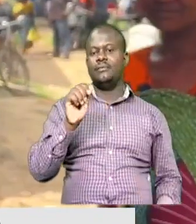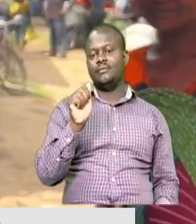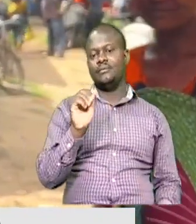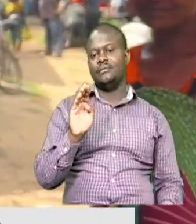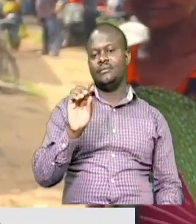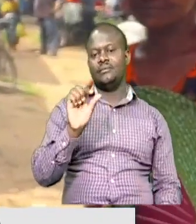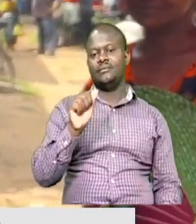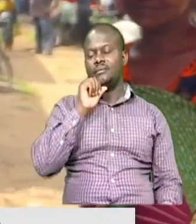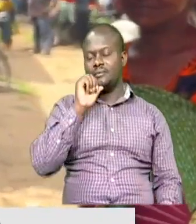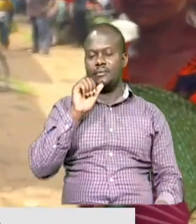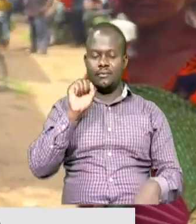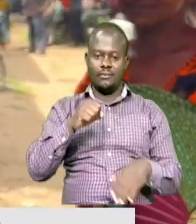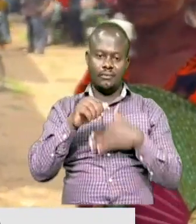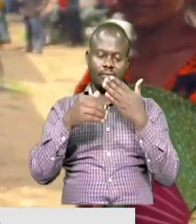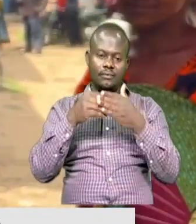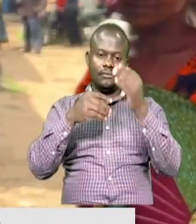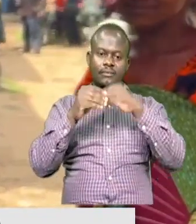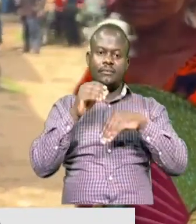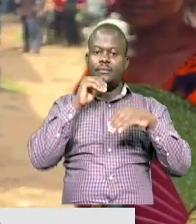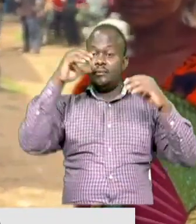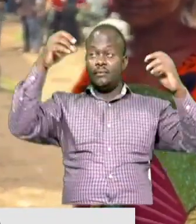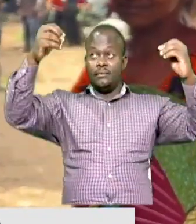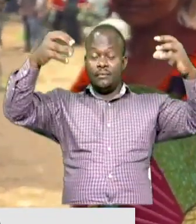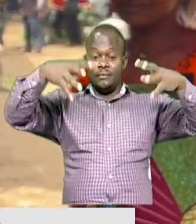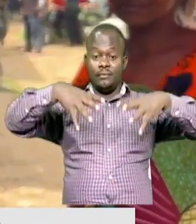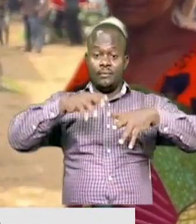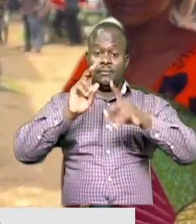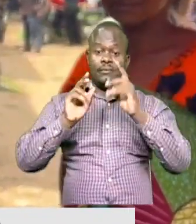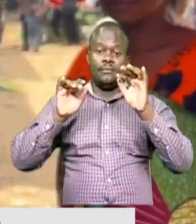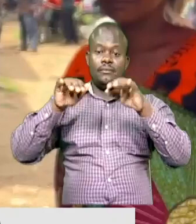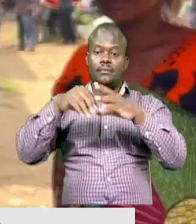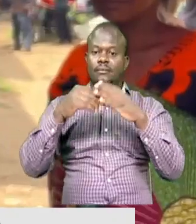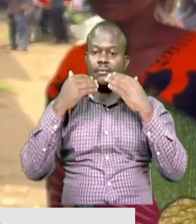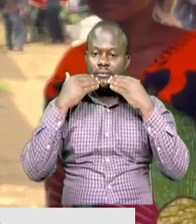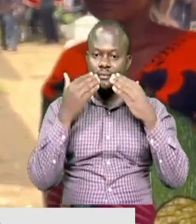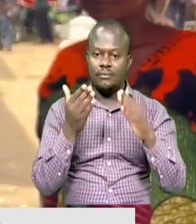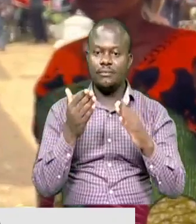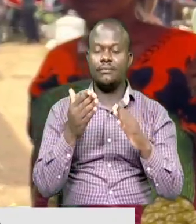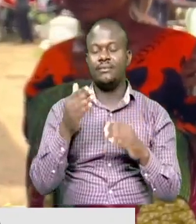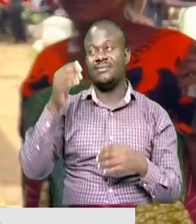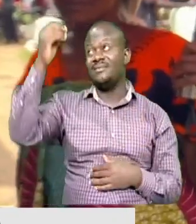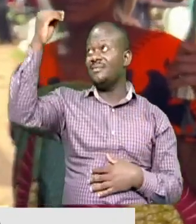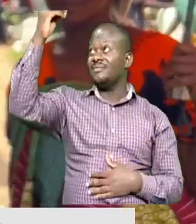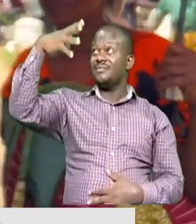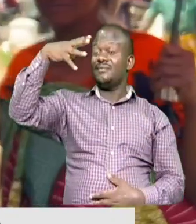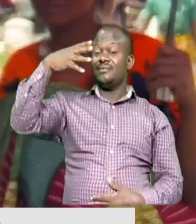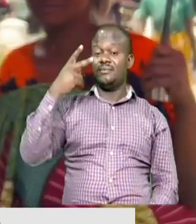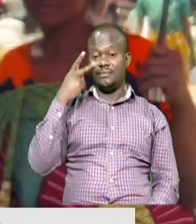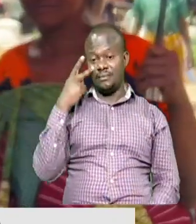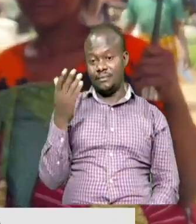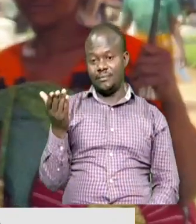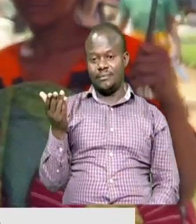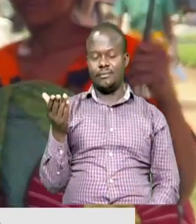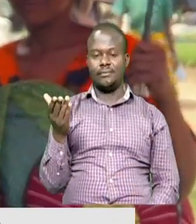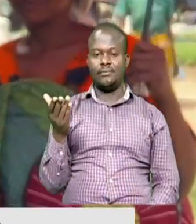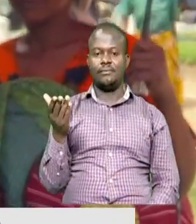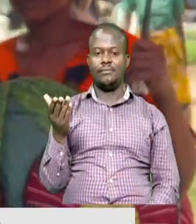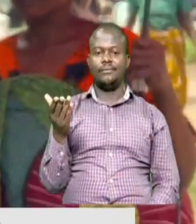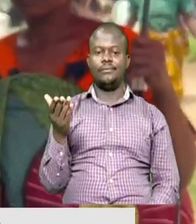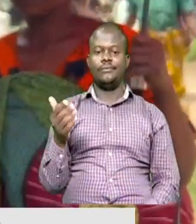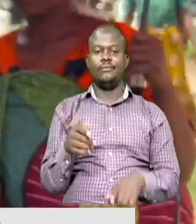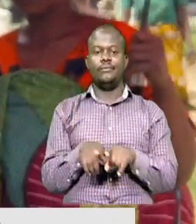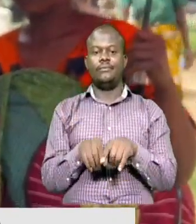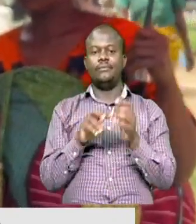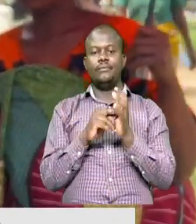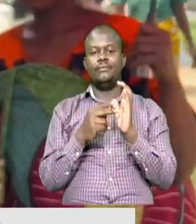ntago byakunze isoko ryo mu kabuga ntago rifatika uvuga ngo isoko rya hano izuba iratwica murabibona namwe ko turi ku izuba ubu nkanye nk'uyu mushinga